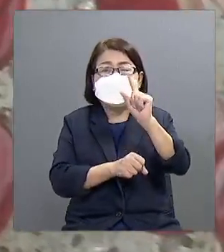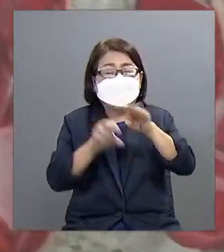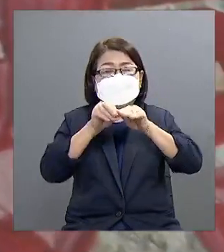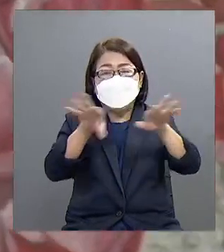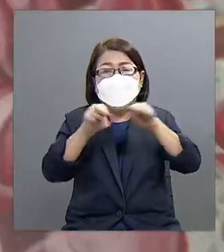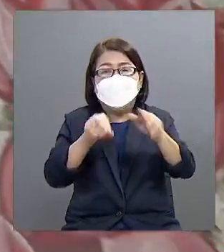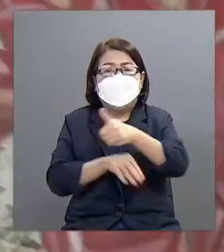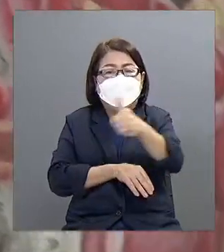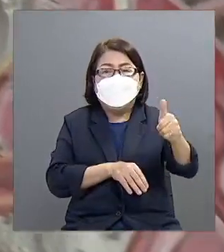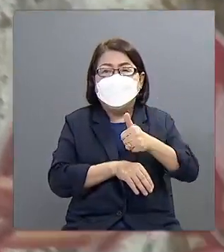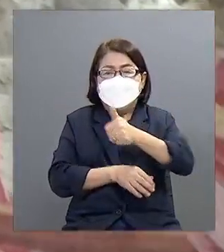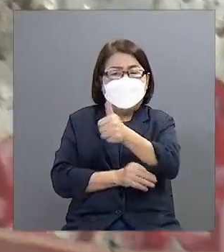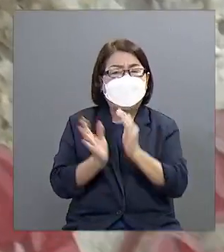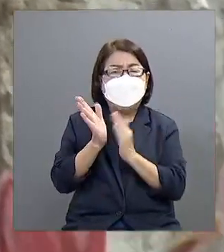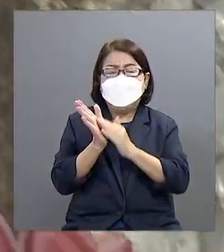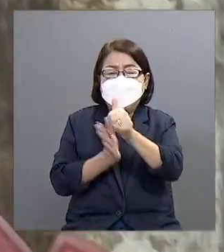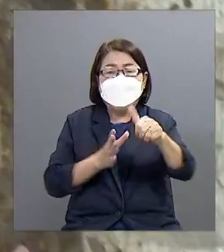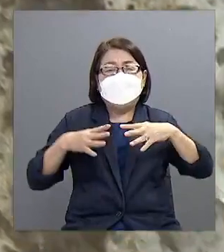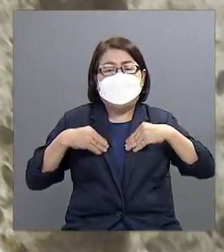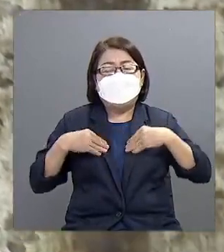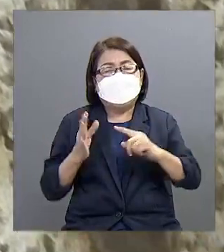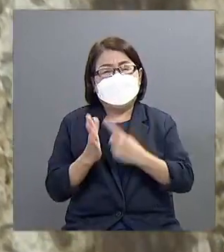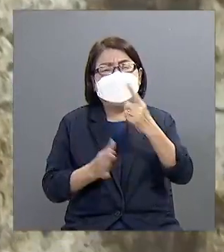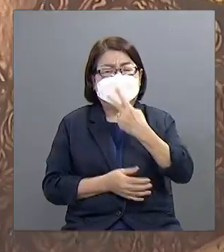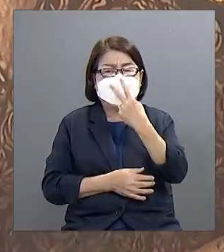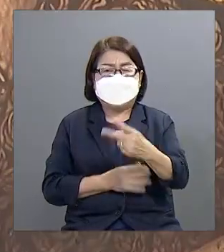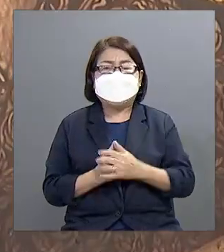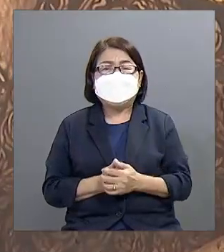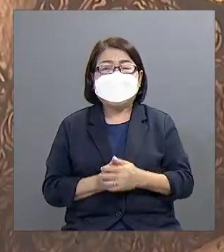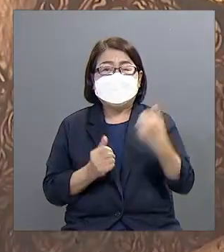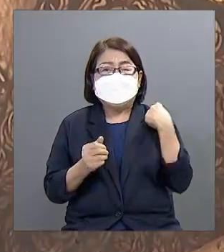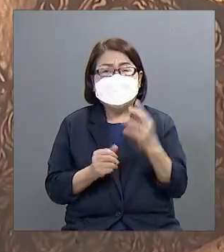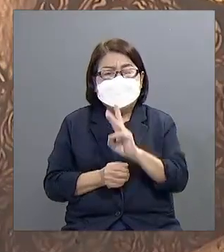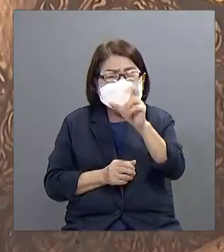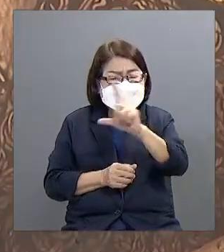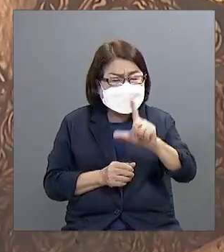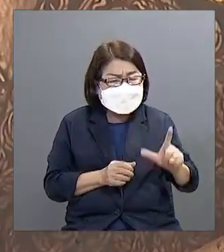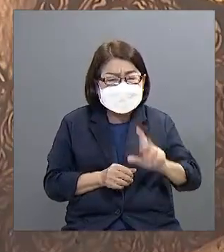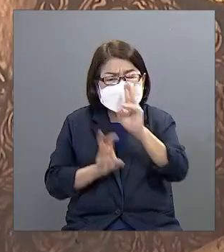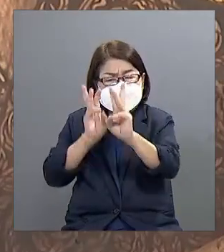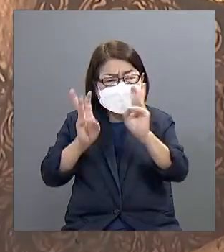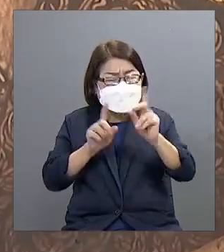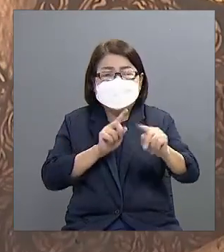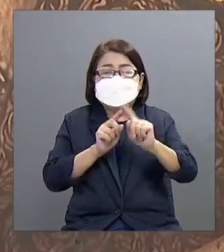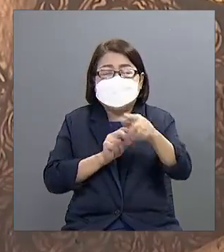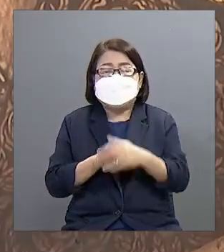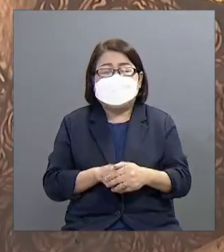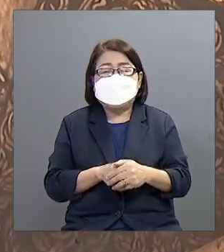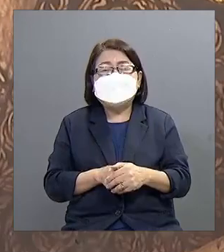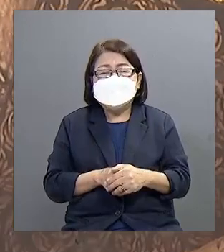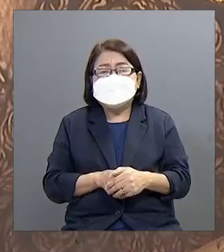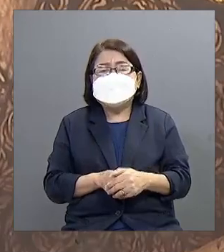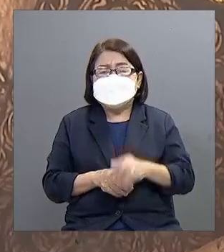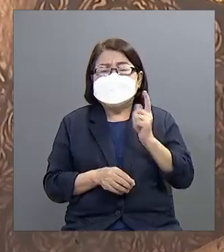เขาก็ยอมรับแล้วความรู้สึกแรกที่ผมเห็นเนี่ยร่องรอยสนิมเขาเนี่ยผมก็รู้สึกเลยว่าเฮ้ยเขาสื่อถึงความไม่เที่ยง